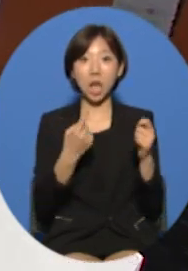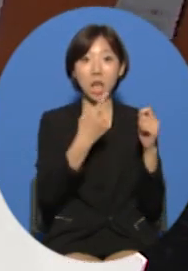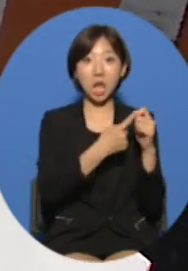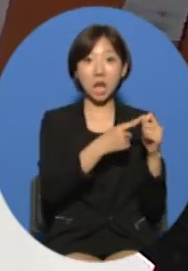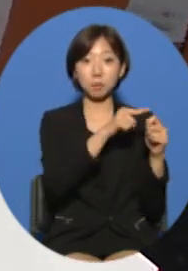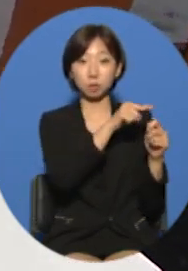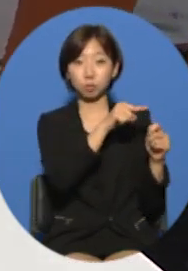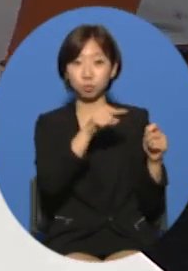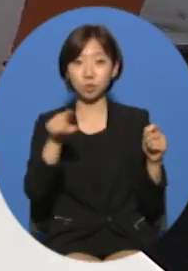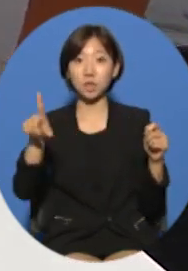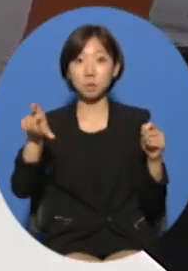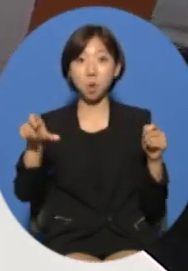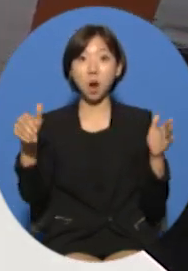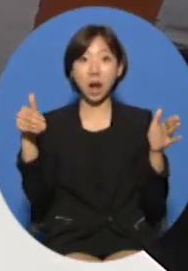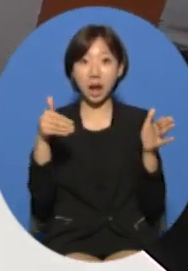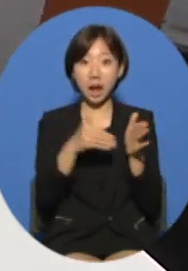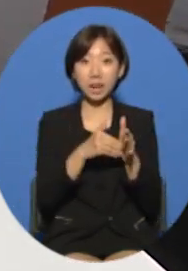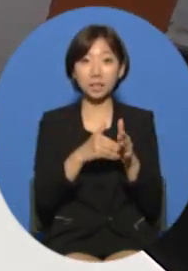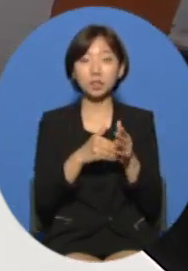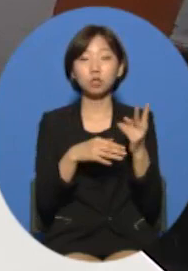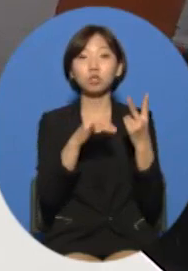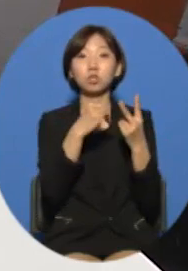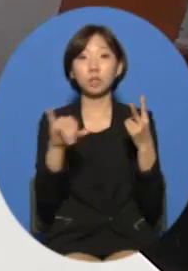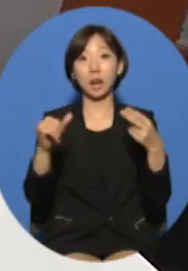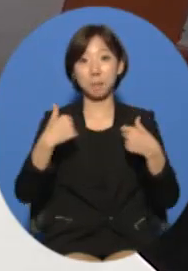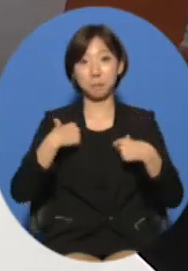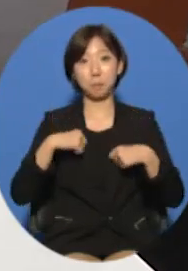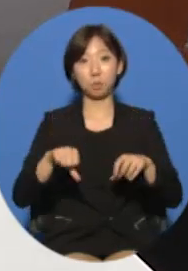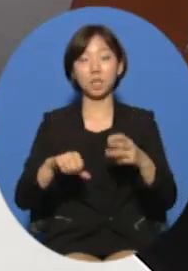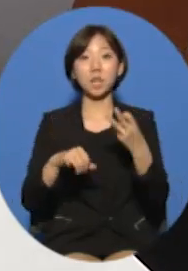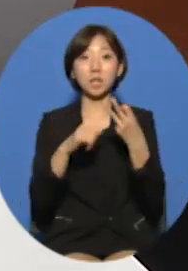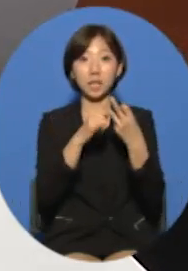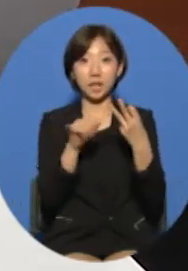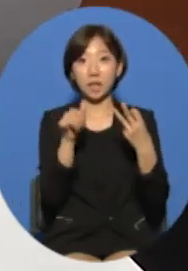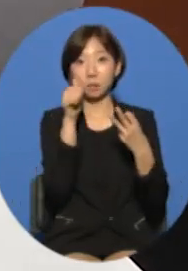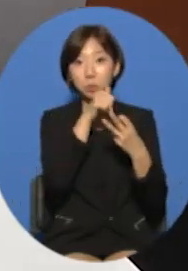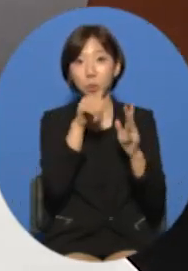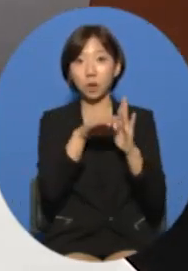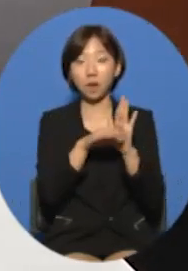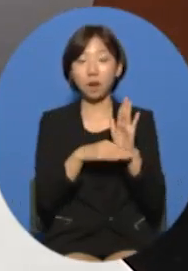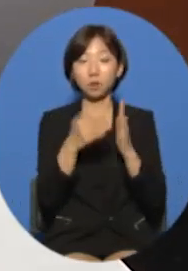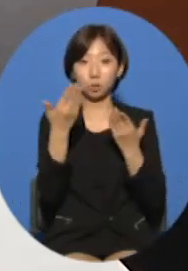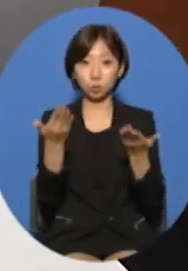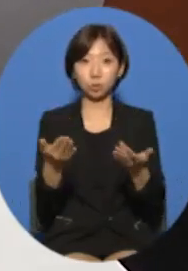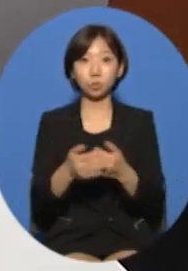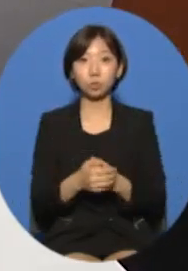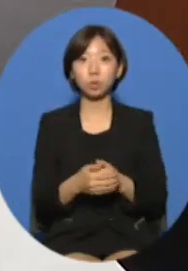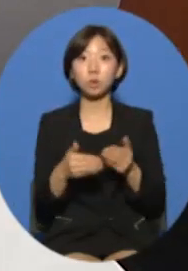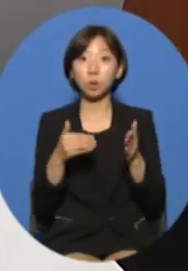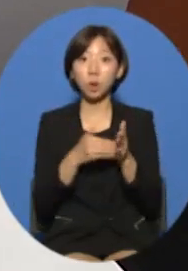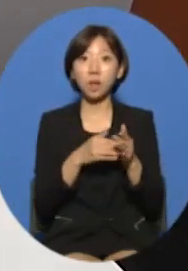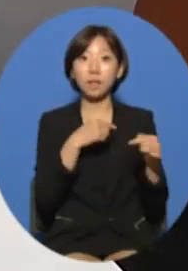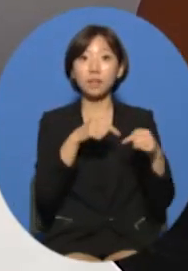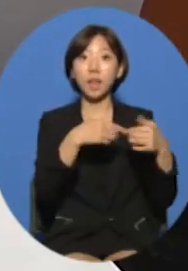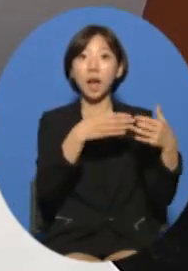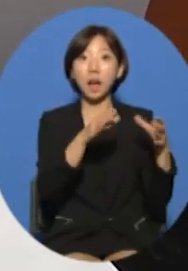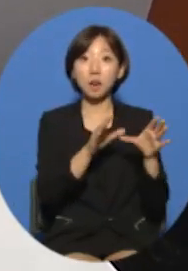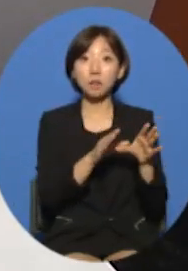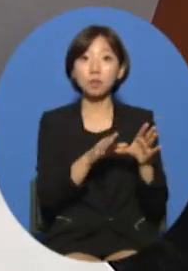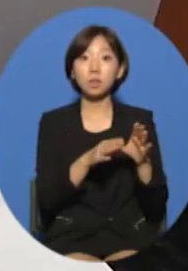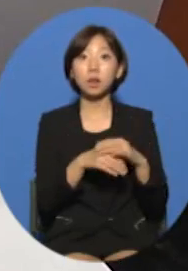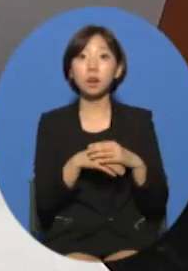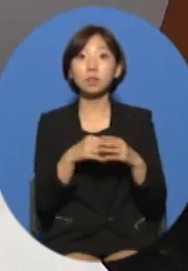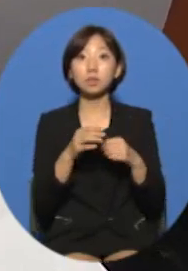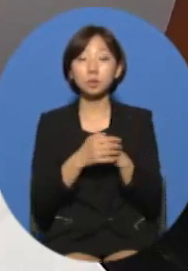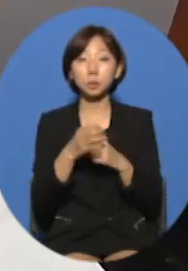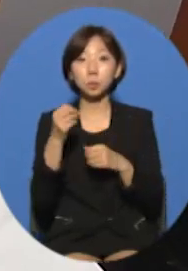1번부터 15번까지 후보 2명이 사퇴한 가운데 13명의 후보를 소개해드렸는데요. 원내 정당 후보가 6명이 있고요. 그리고 금소주자